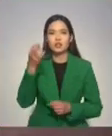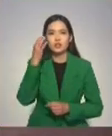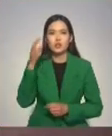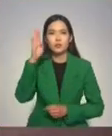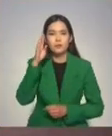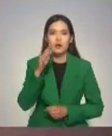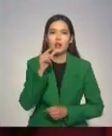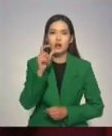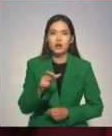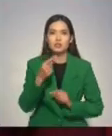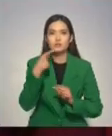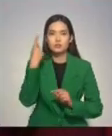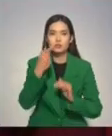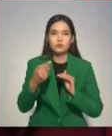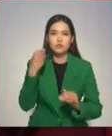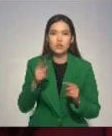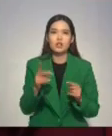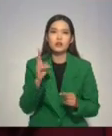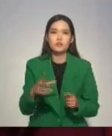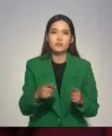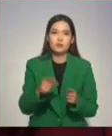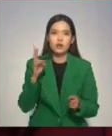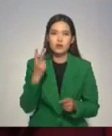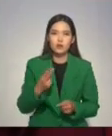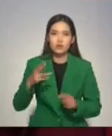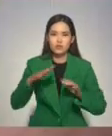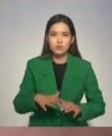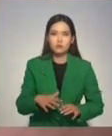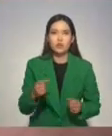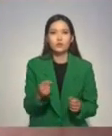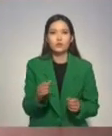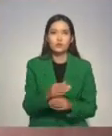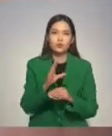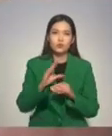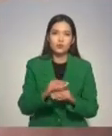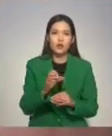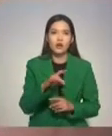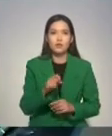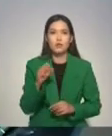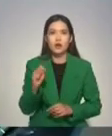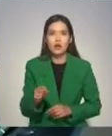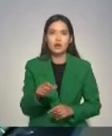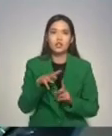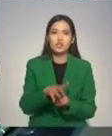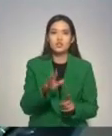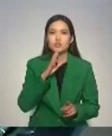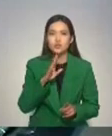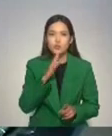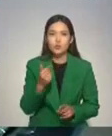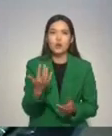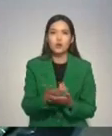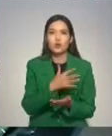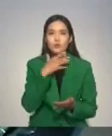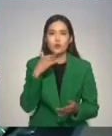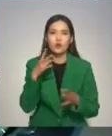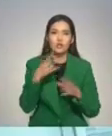парня избили 1,5 года назад на съемной квартире в столице. На дружеской вечеринке Арман Ашимов заступился за девушку. В ответ получил